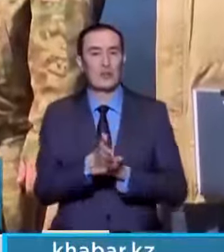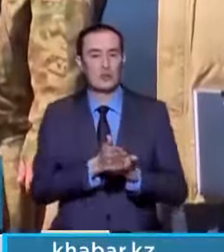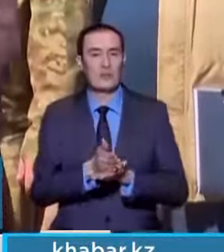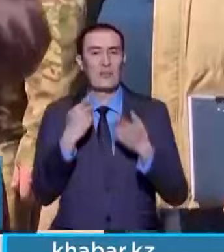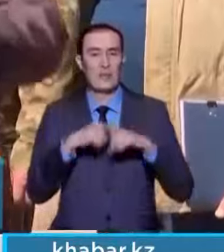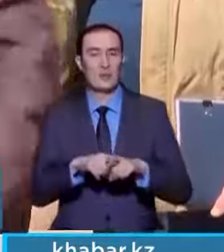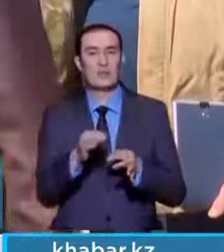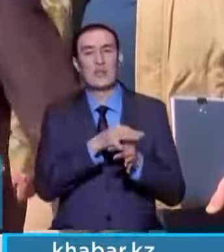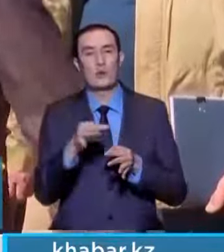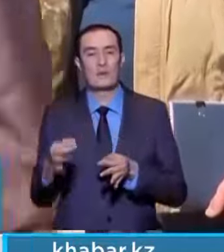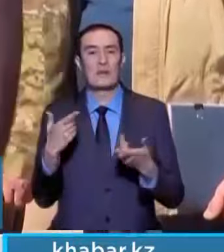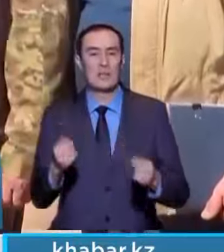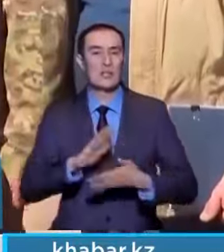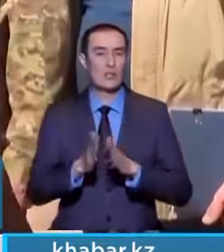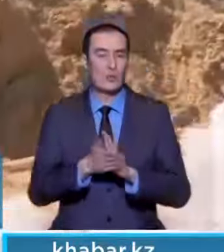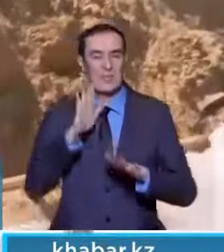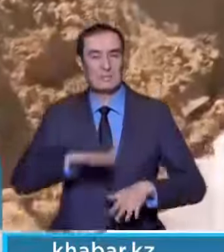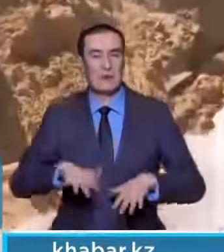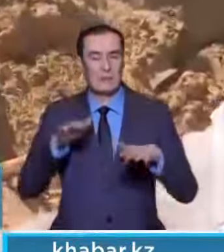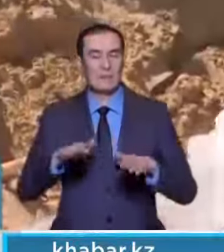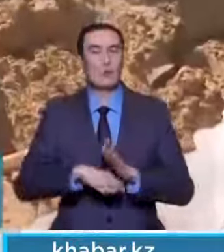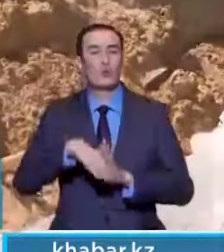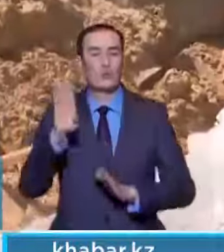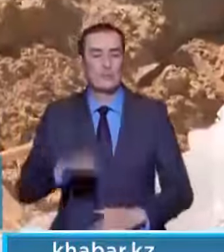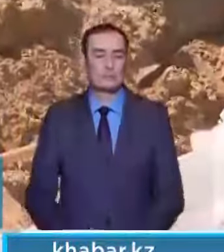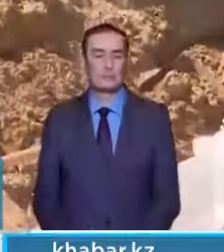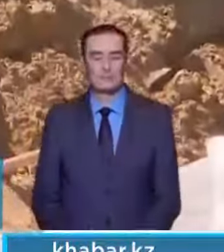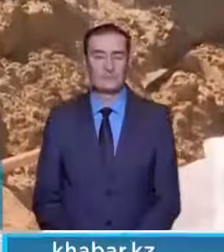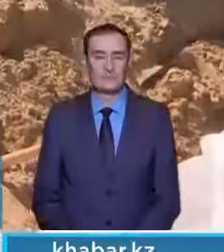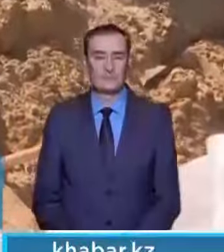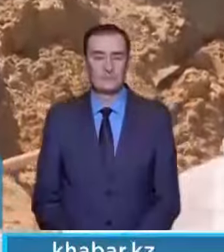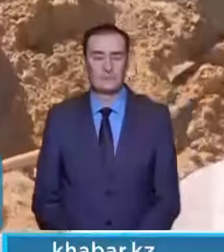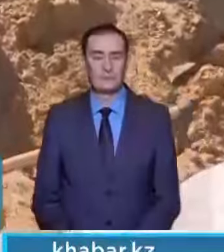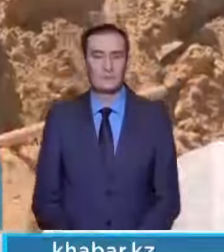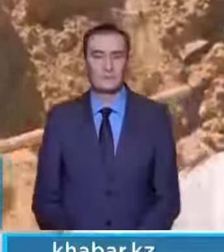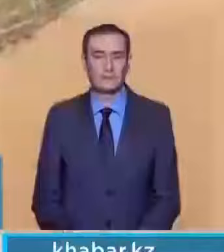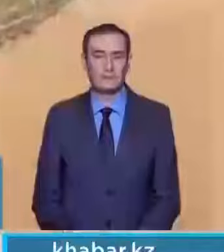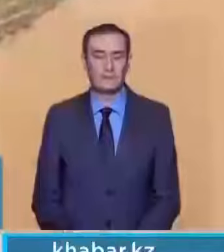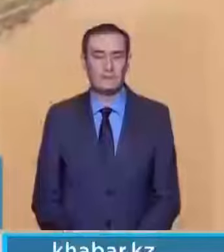и технику из регионов, где ситуация с паводками стабилизировалась.